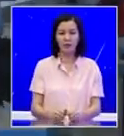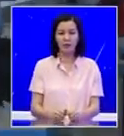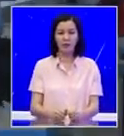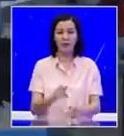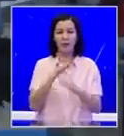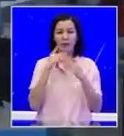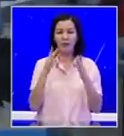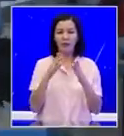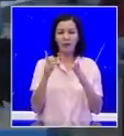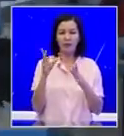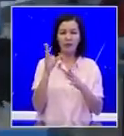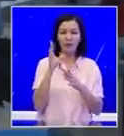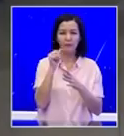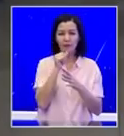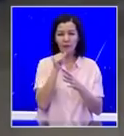многоразовый маскалар.